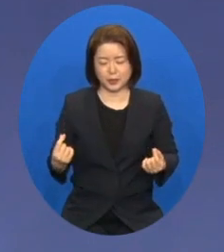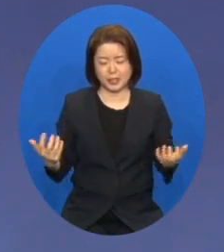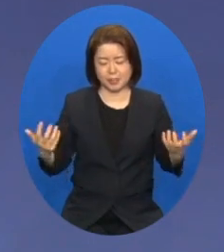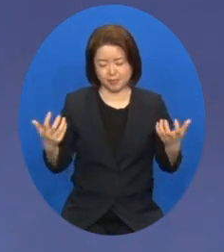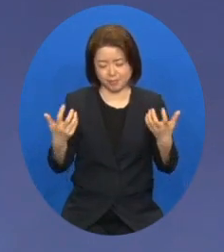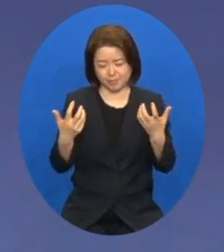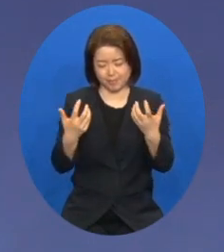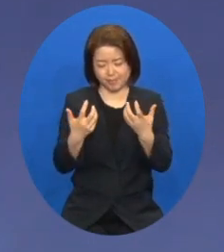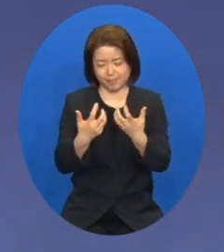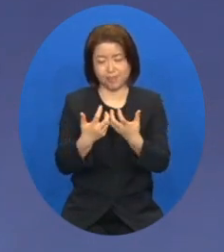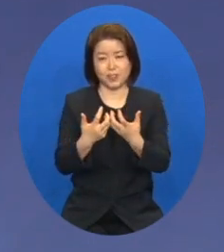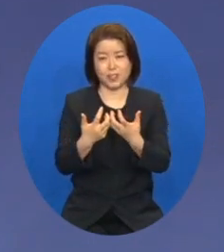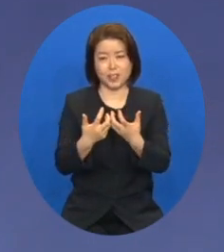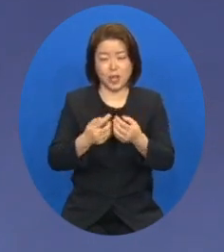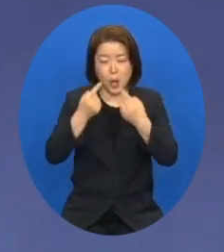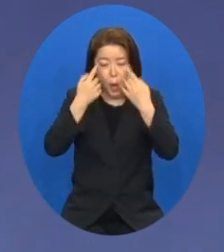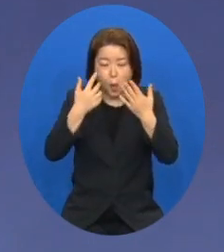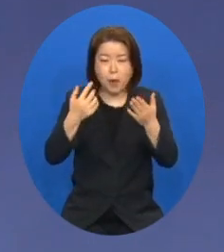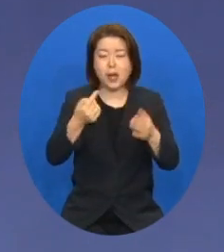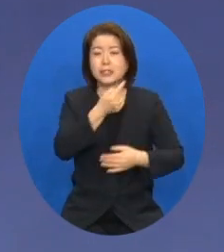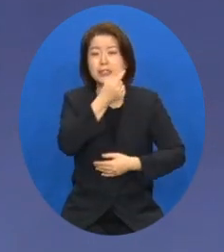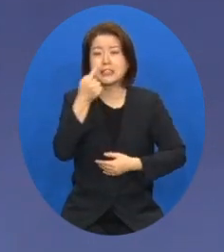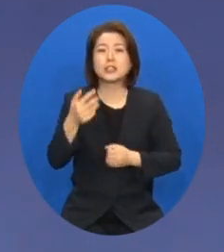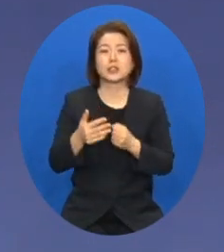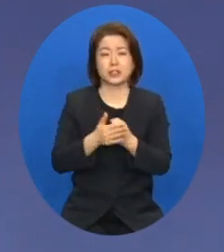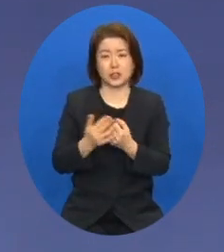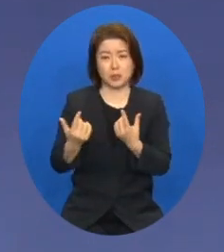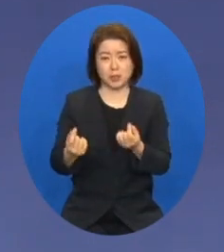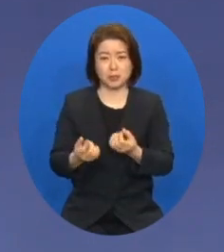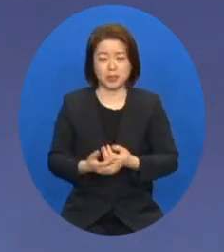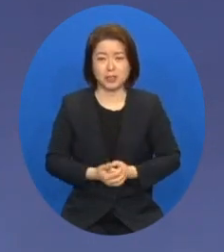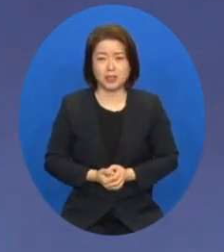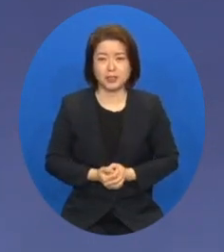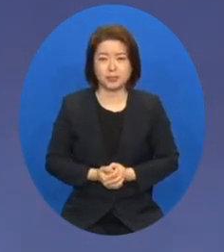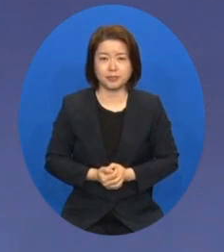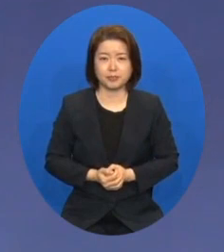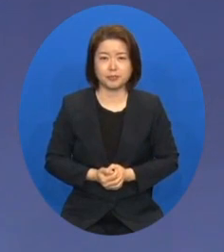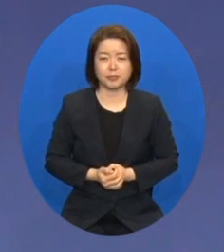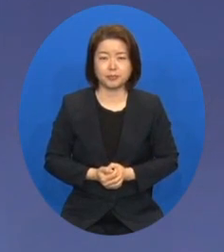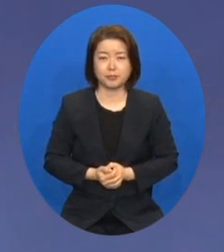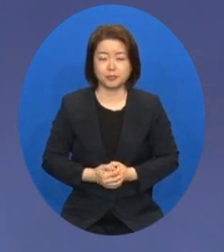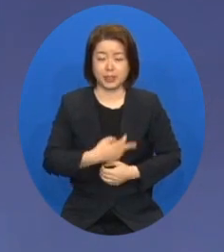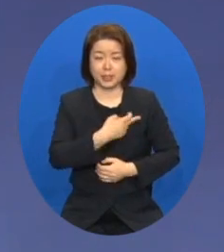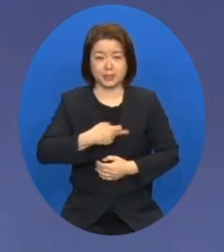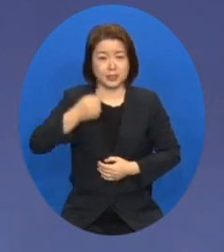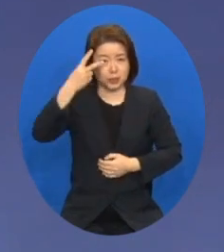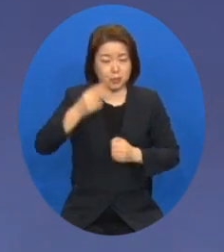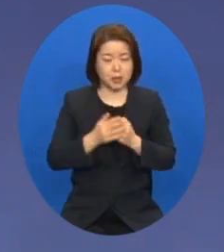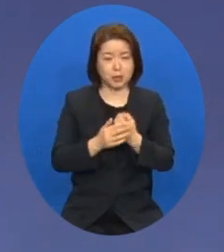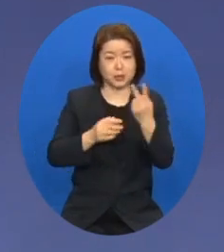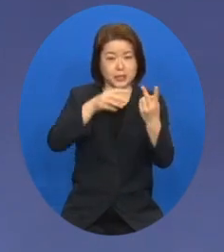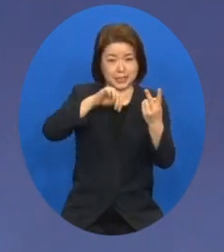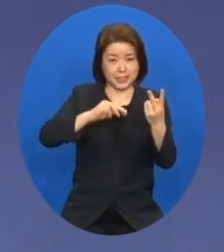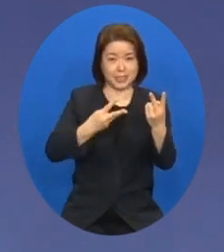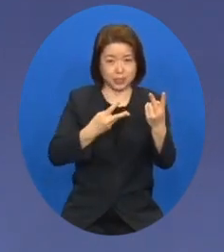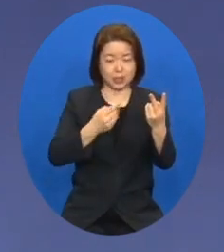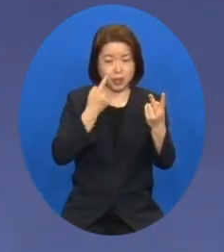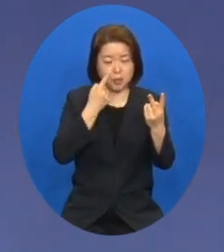는 확실한 증거 이기 때문에 그랬습니다 사도 바울은 2절에서